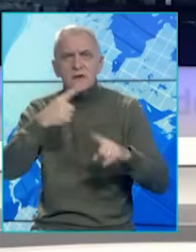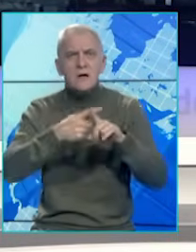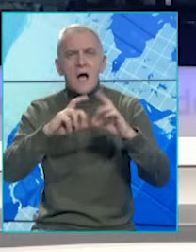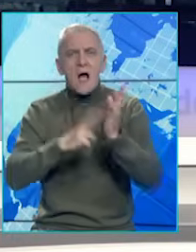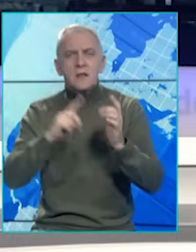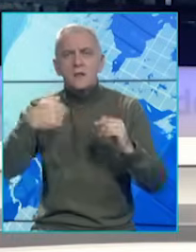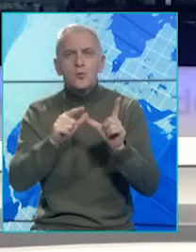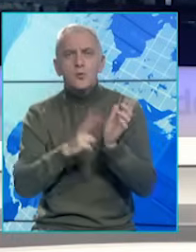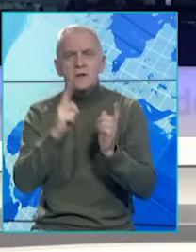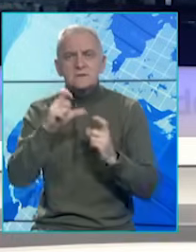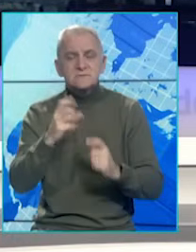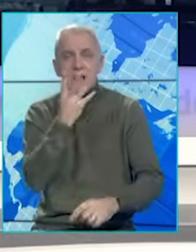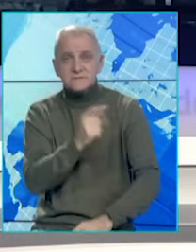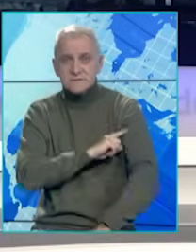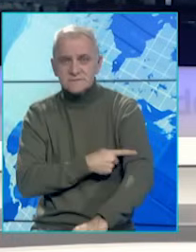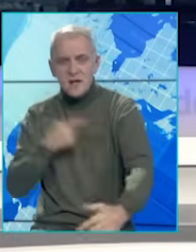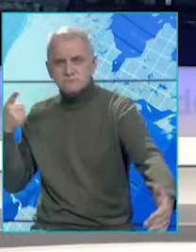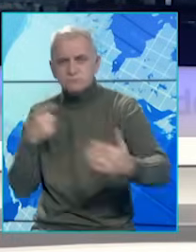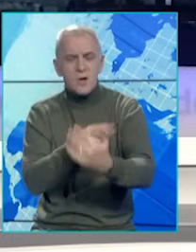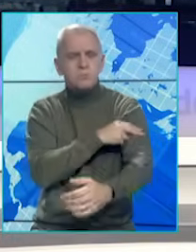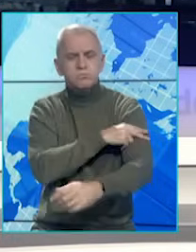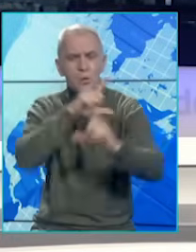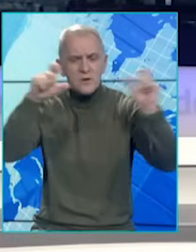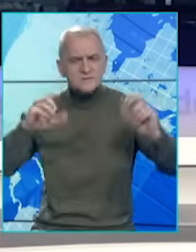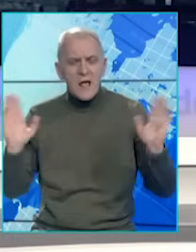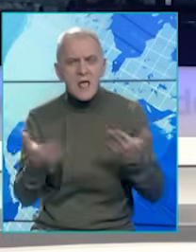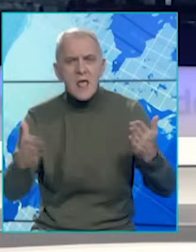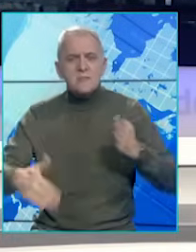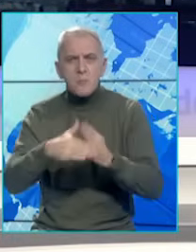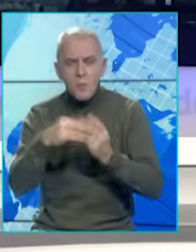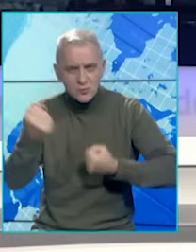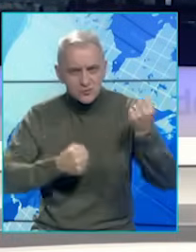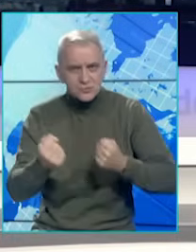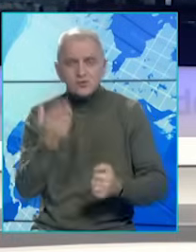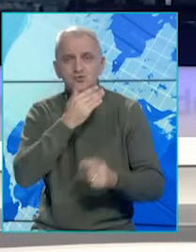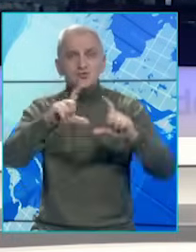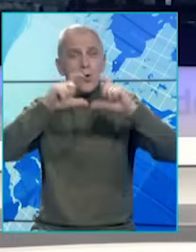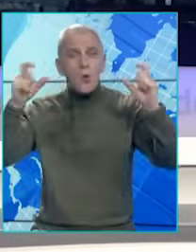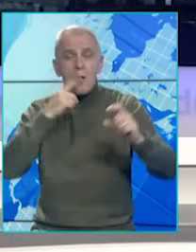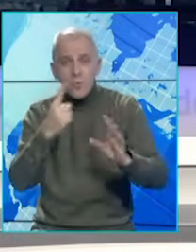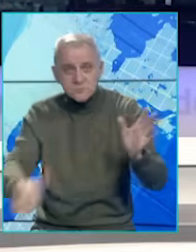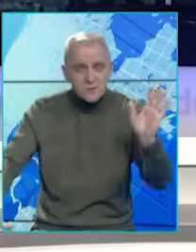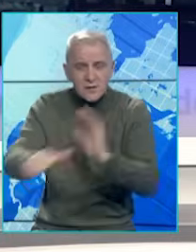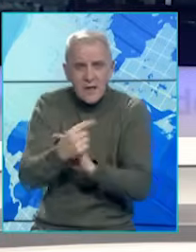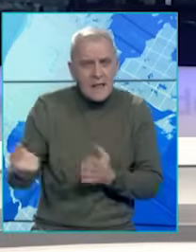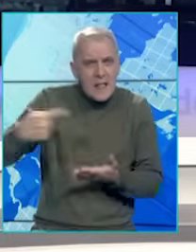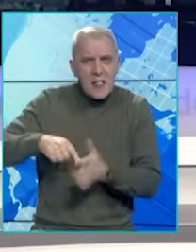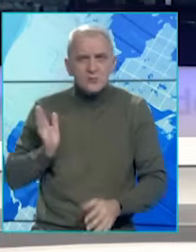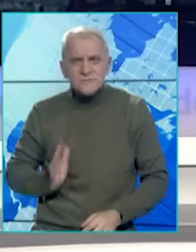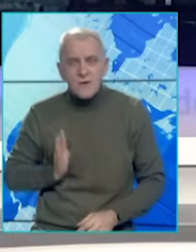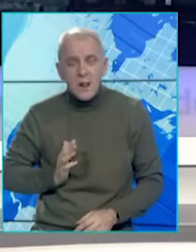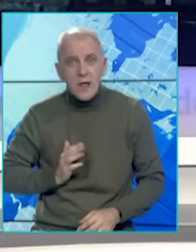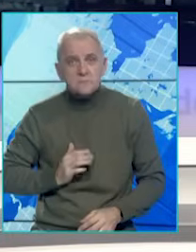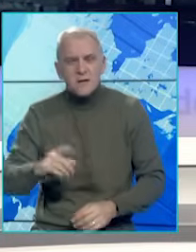Yunis. Izraelske snage ciljaju bolnice, vozila hitne pomoći i škole u kojima su se sklonile tisuće civila.